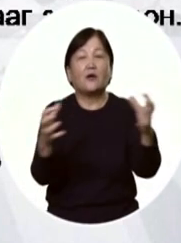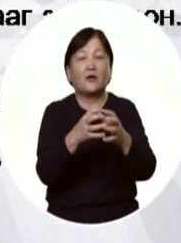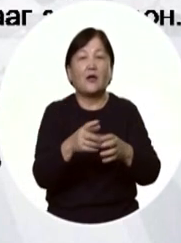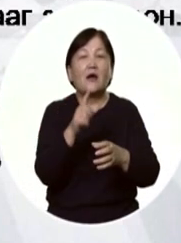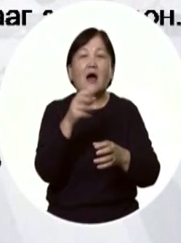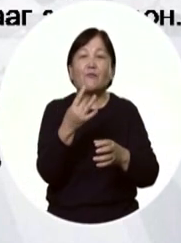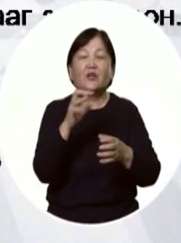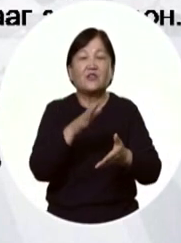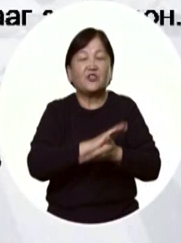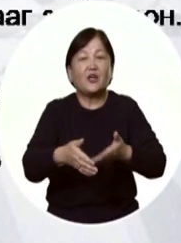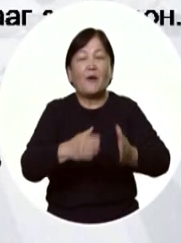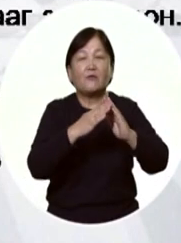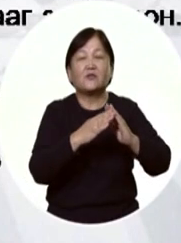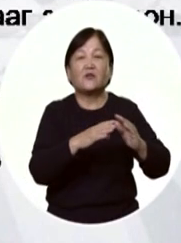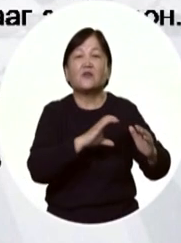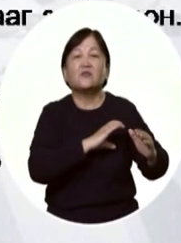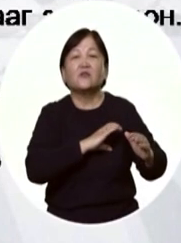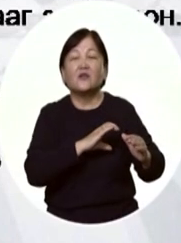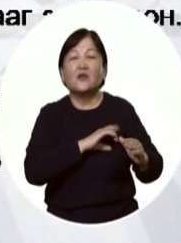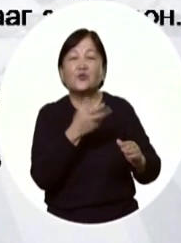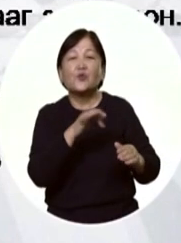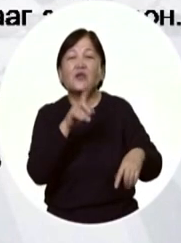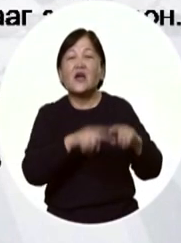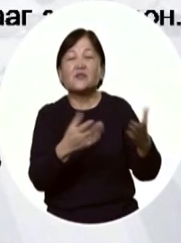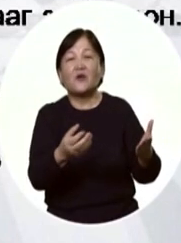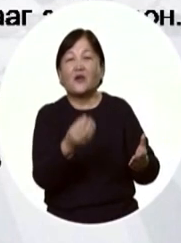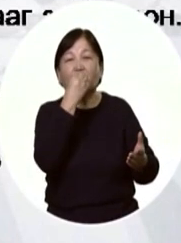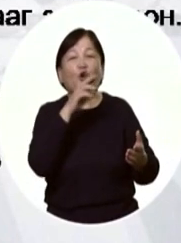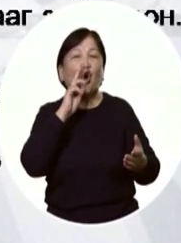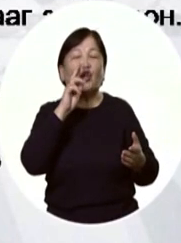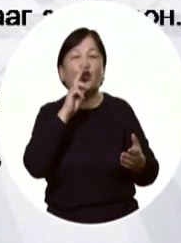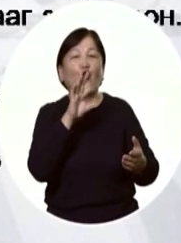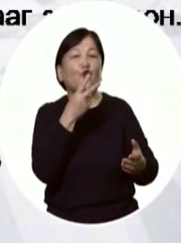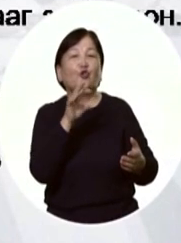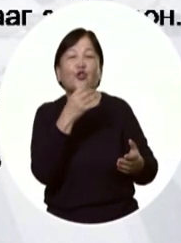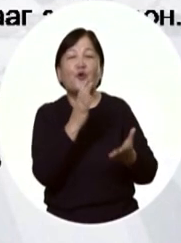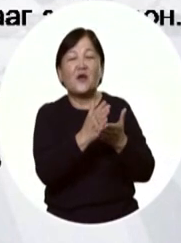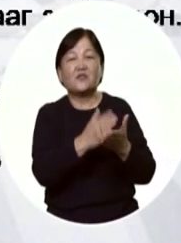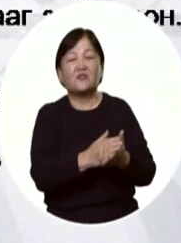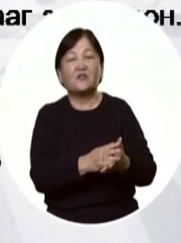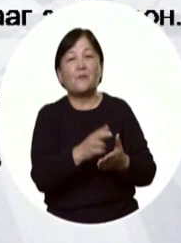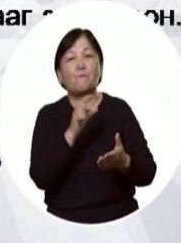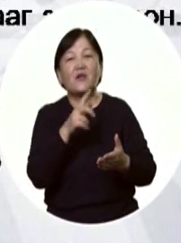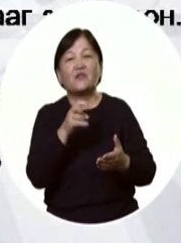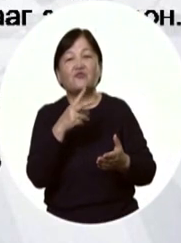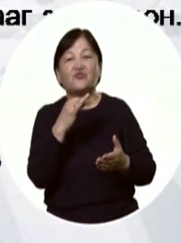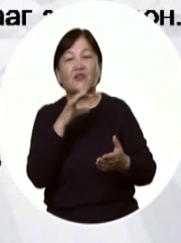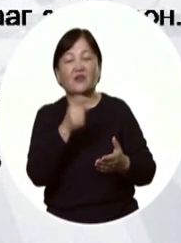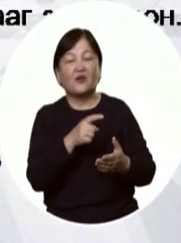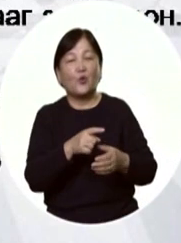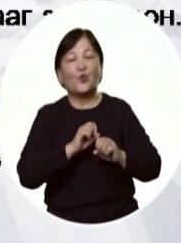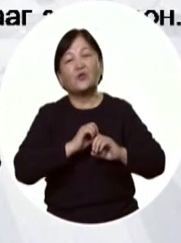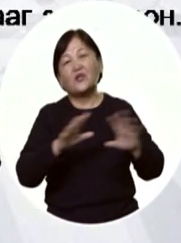байгуулсан. Энэ хүмүүсийн сэтгэл зүйд яас? Эдийн засгийн идэх хоолтой хөрөнгөтэй болсон хэдий боловч бэлэнчлэх, өрн таран